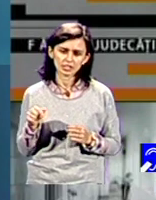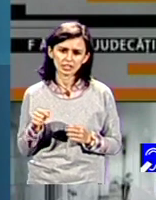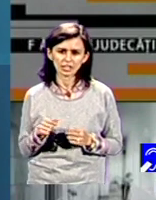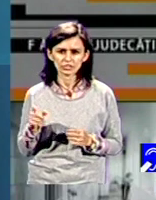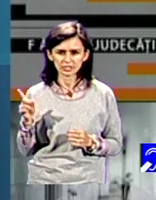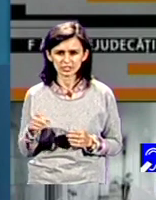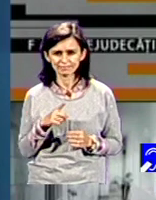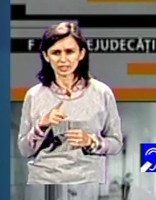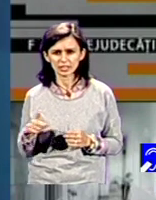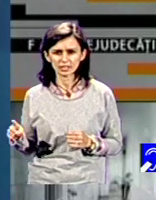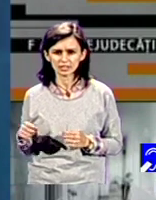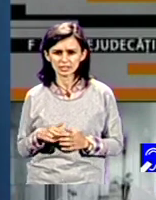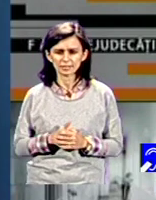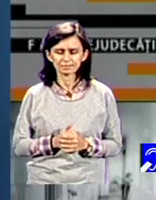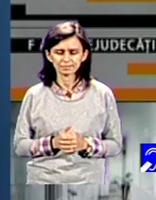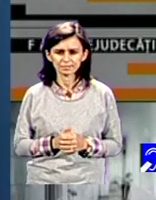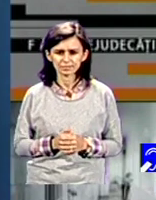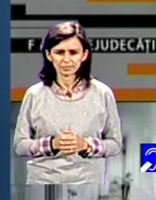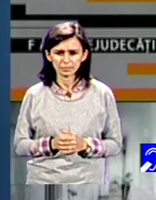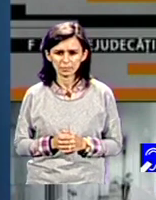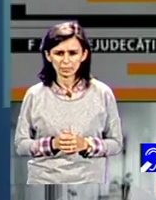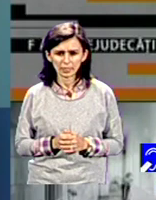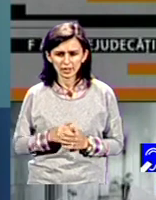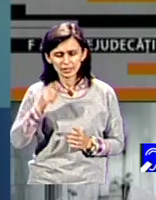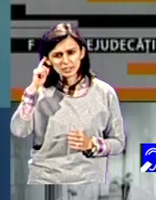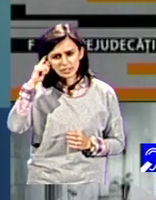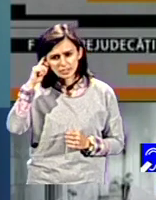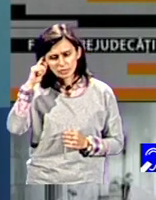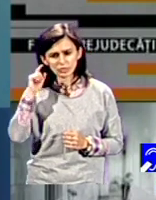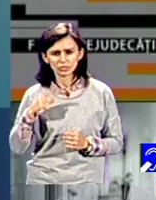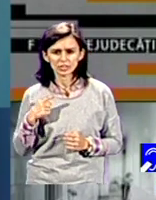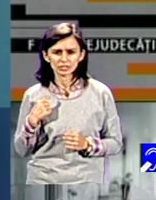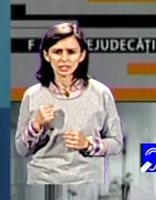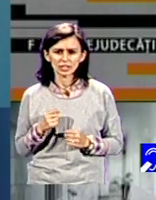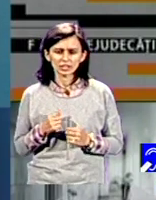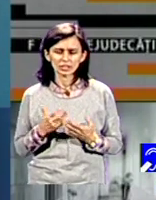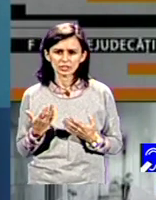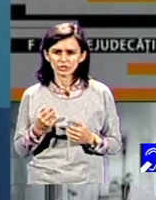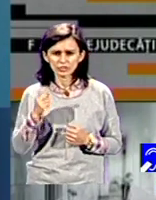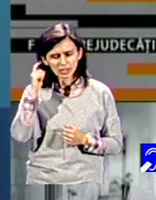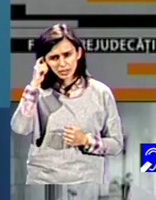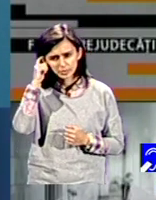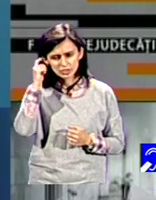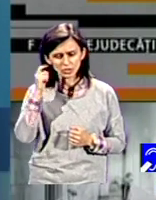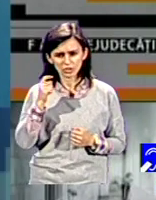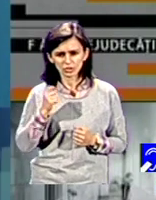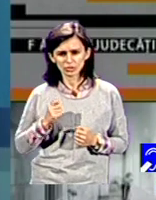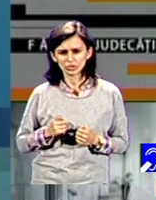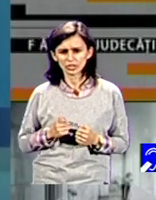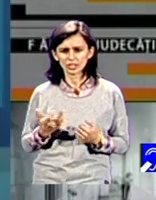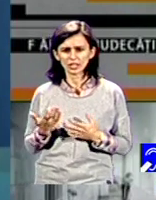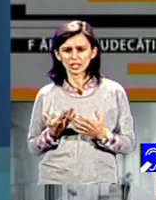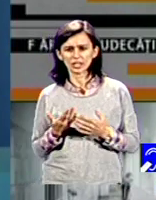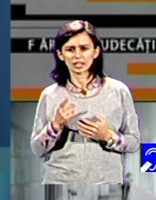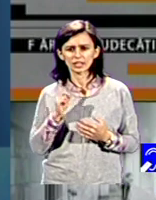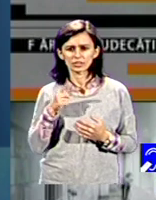mai mult decât atât până la urmă discernământul e un constructor psihologică ar studia puțin această problematică ce nu